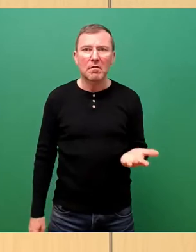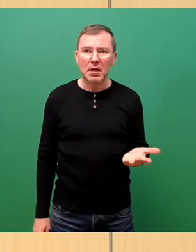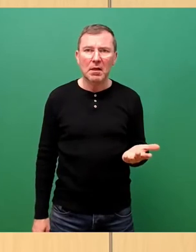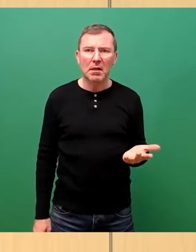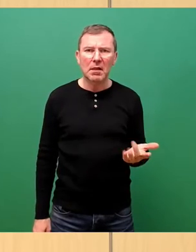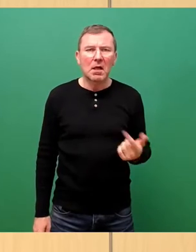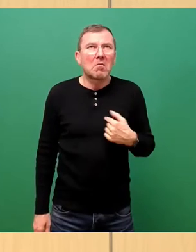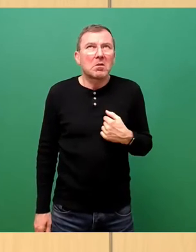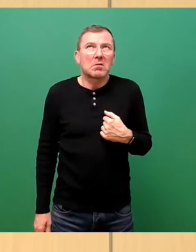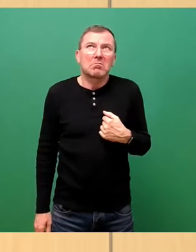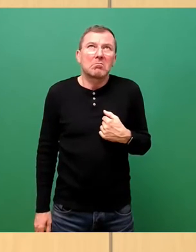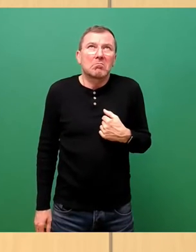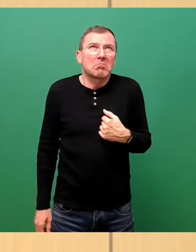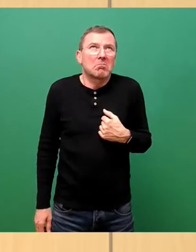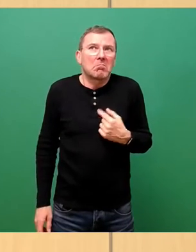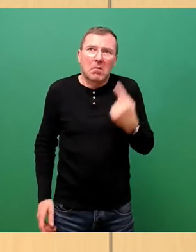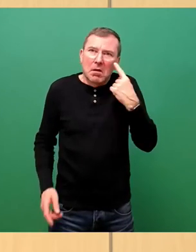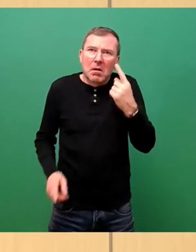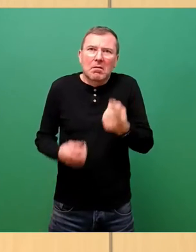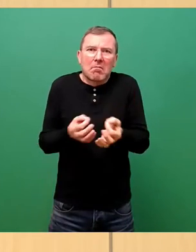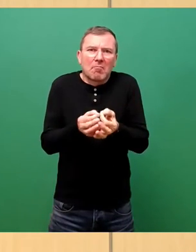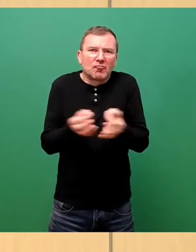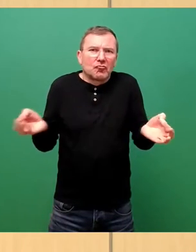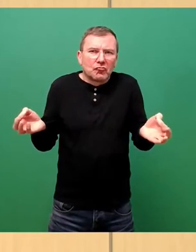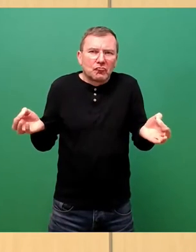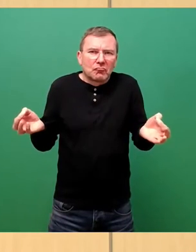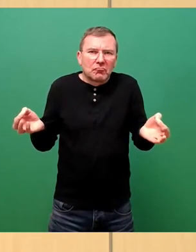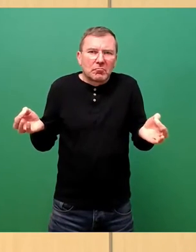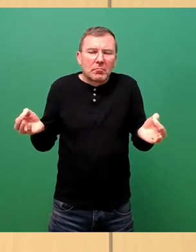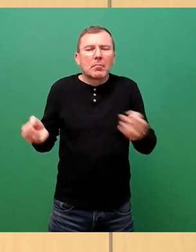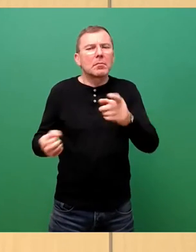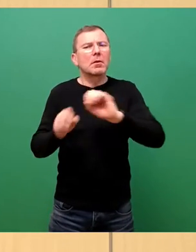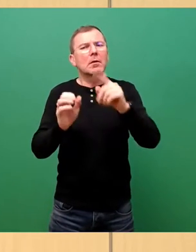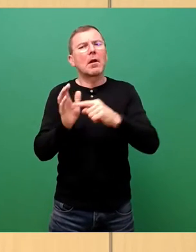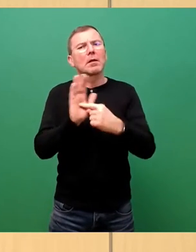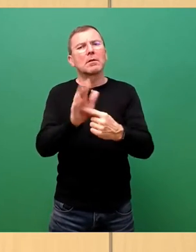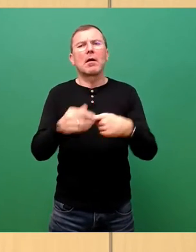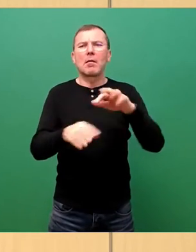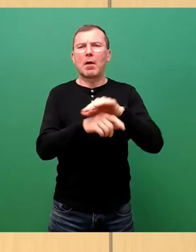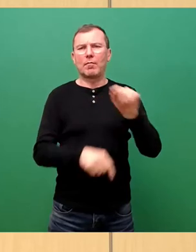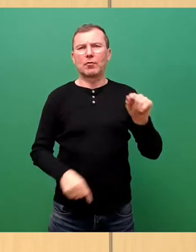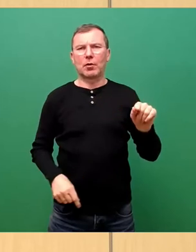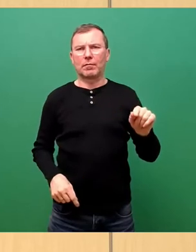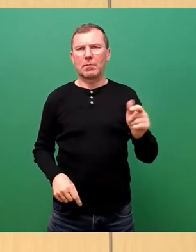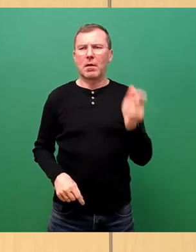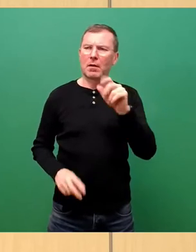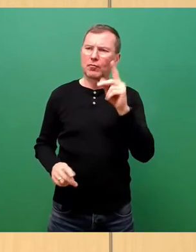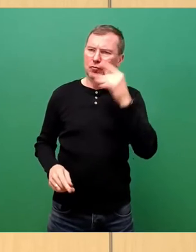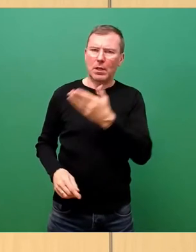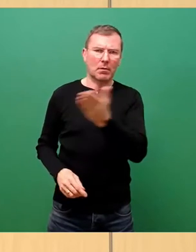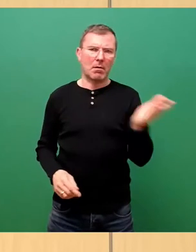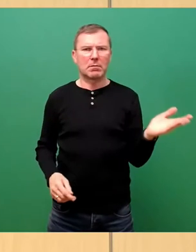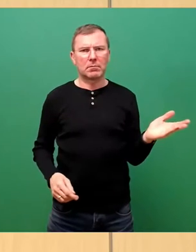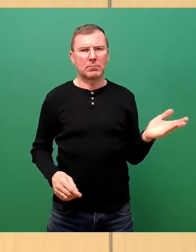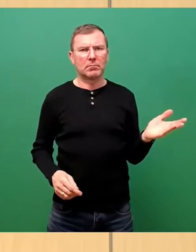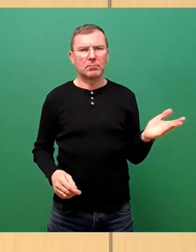keinen einzigen erinnern. Und das ist ein ziemlich deutliches Signal aus der Bauwirtschaft in Dresden an den Stadtrat,